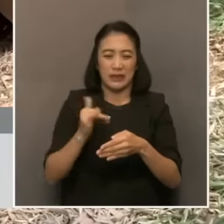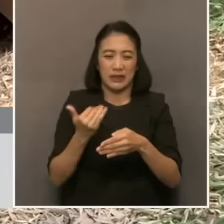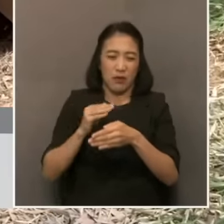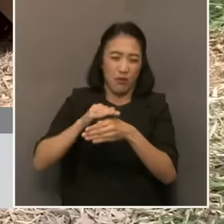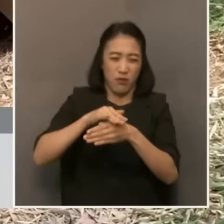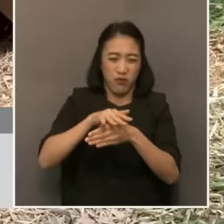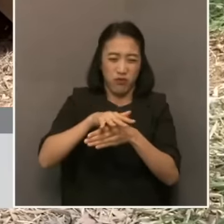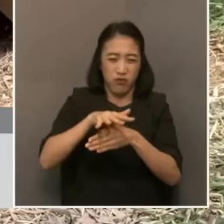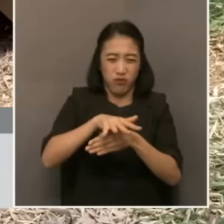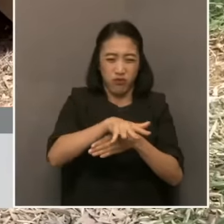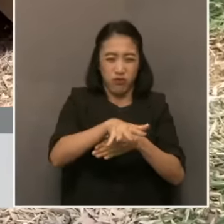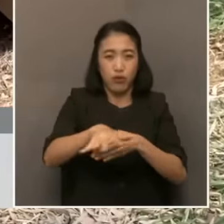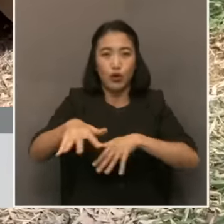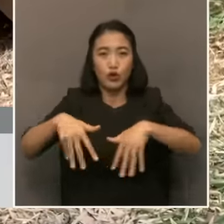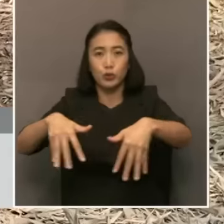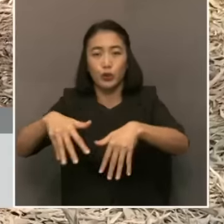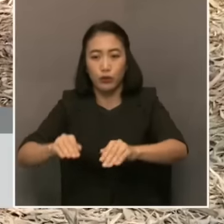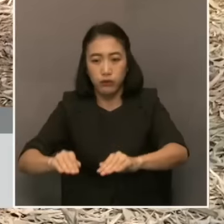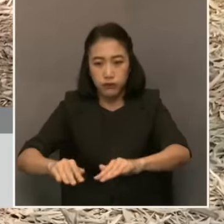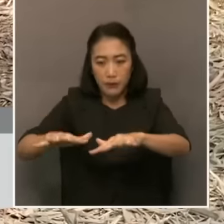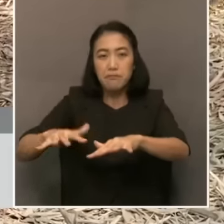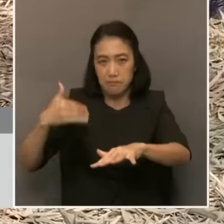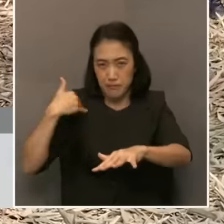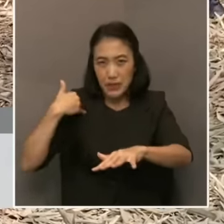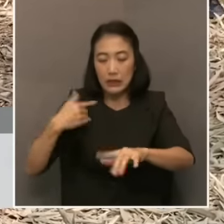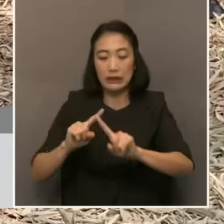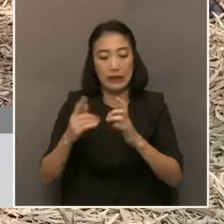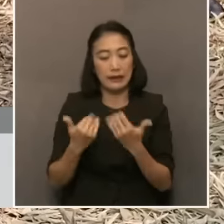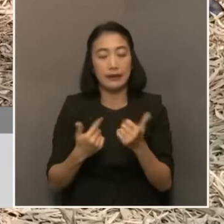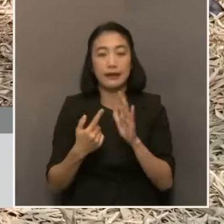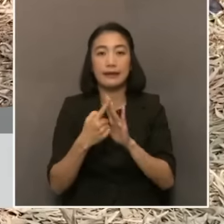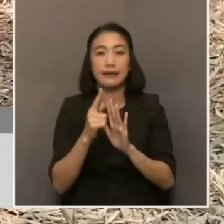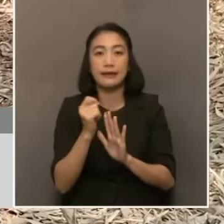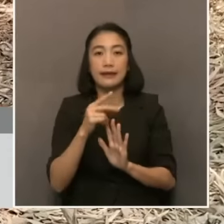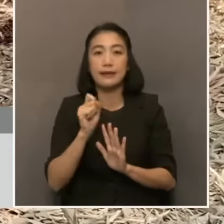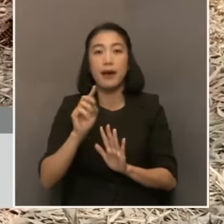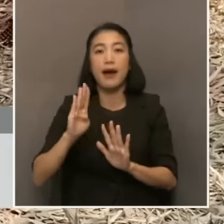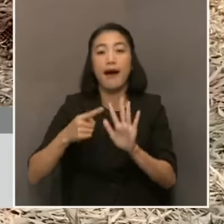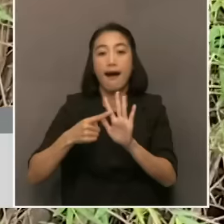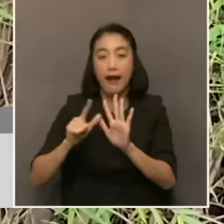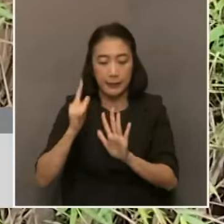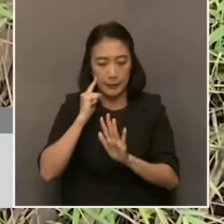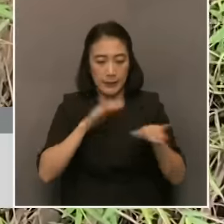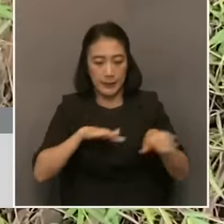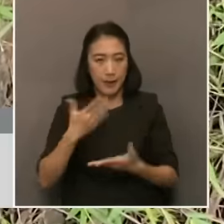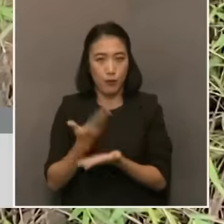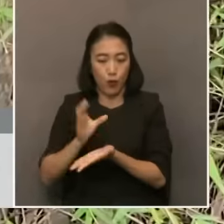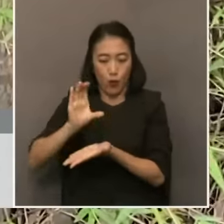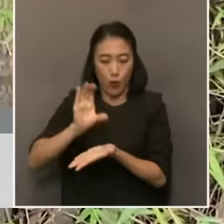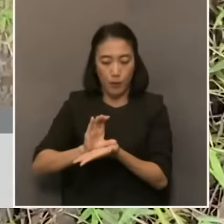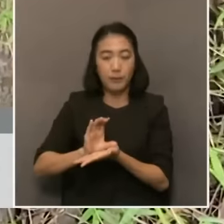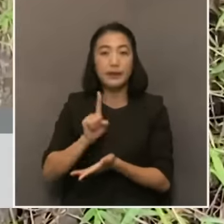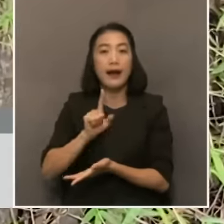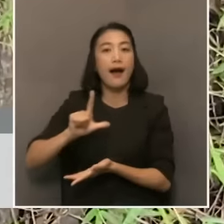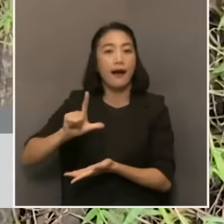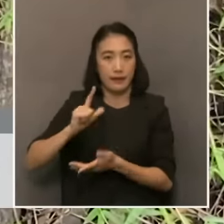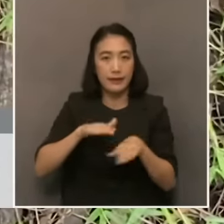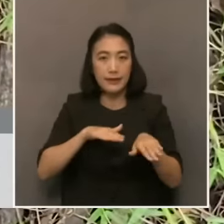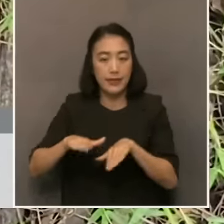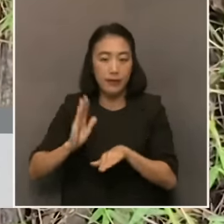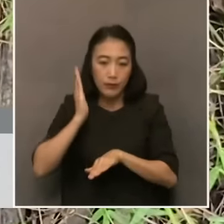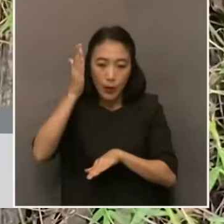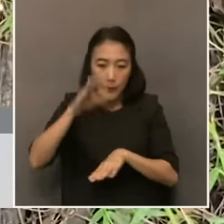ตลิ่งท่วมชุมชนทางเทศบาลเองเตรียมพร้อมเอาไว้ค่ะตั้งงบประมาณการแก้ปัญหาน้ำท่วมไว้ 1ล้านบาทเพื่อจะนำ